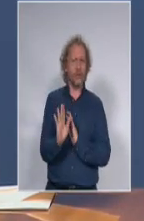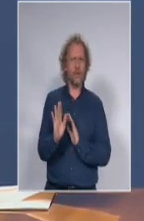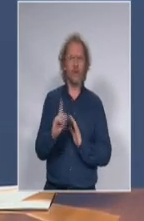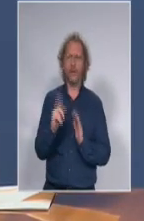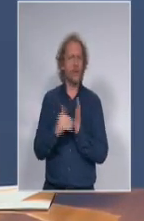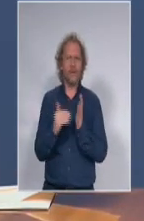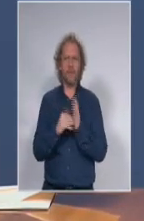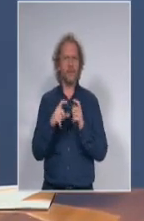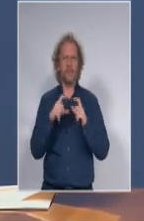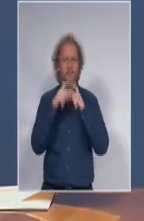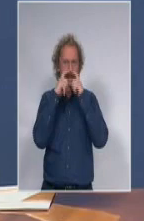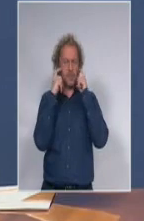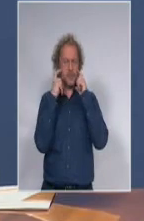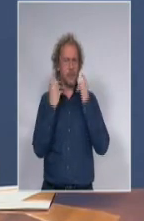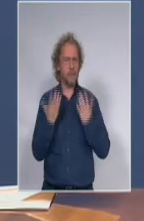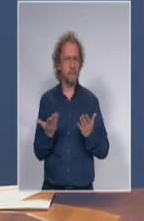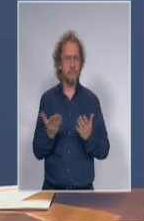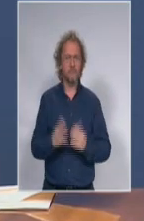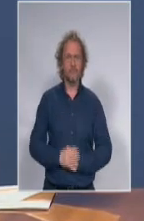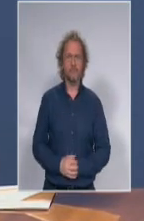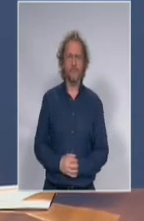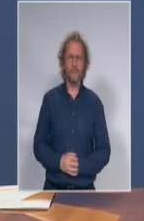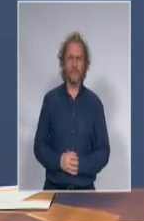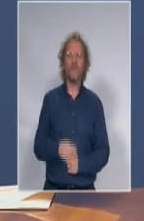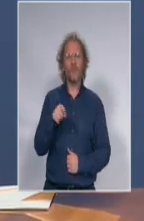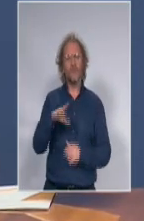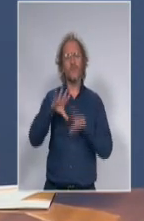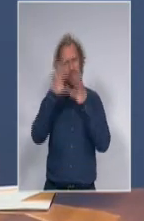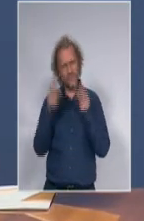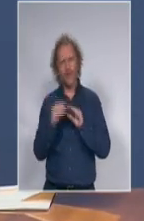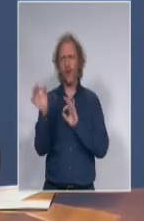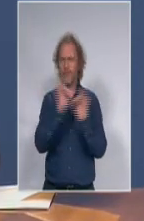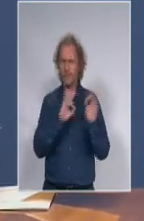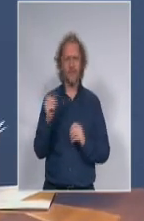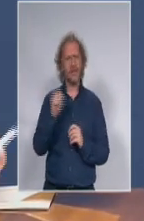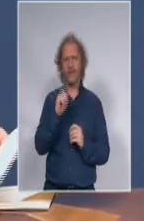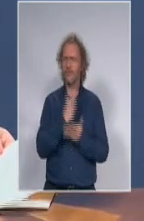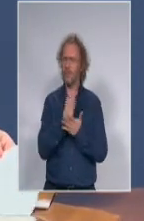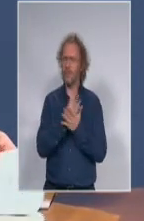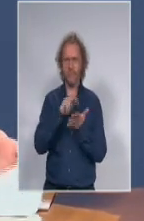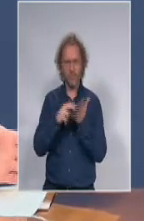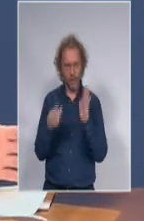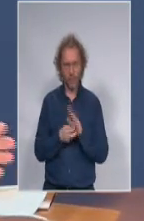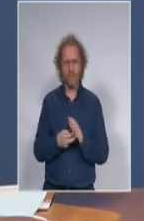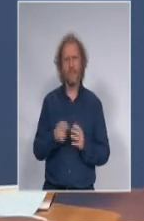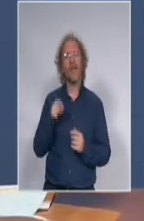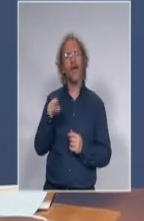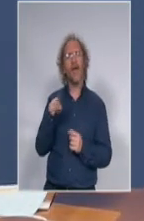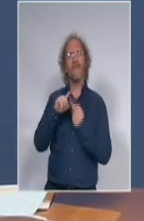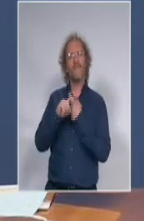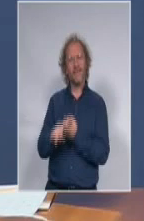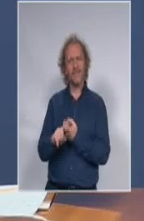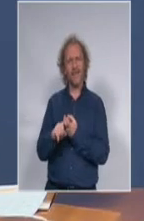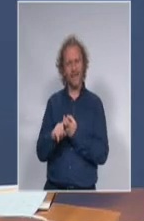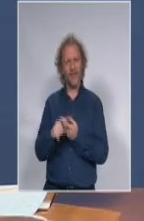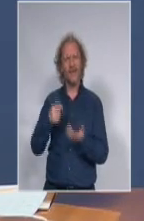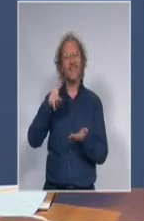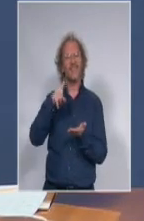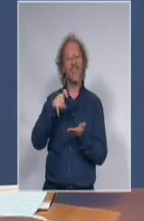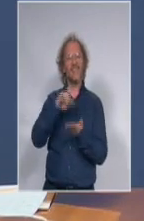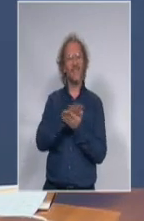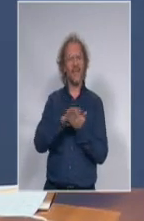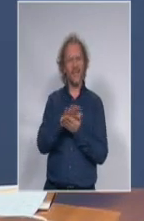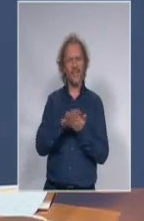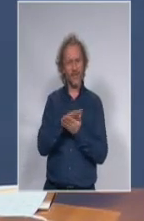Dakle, to ćemo sve da obezbedimo i tu neće biti nikakvih problema. Što se tiče dezinfekcionih sredstava, počeli smo mnogo da radimo i